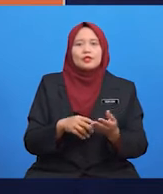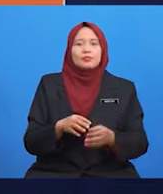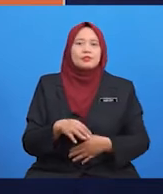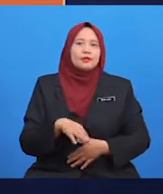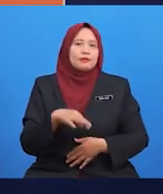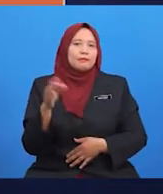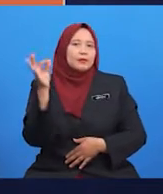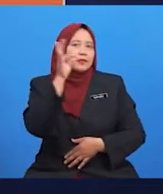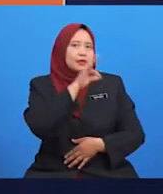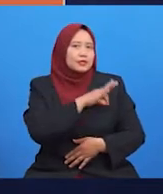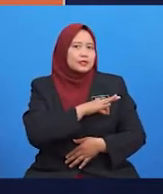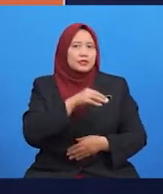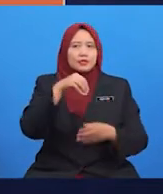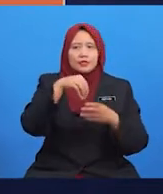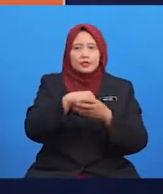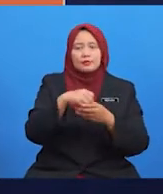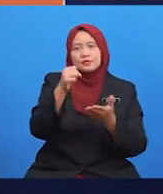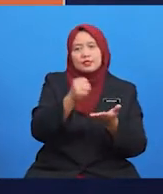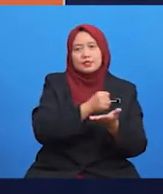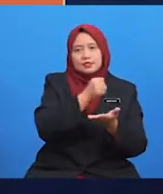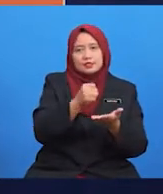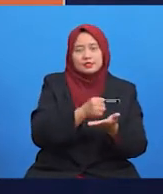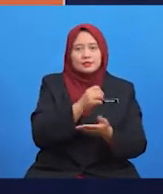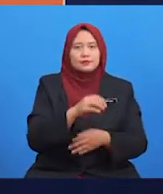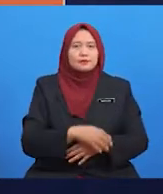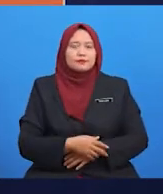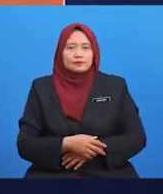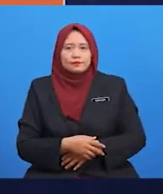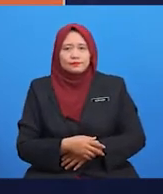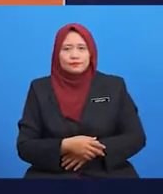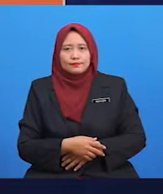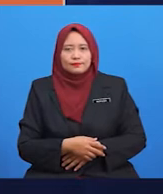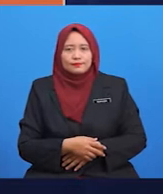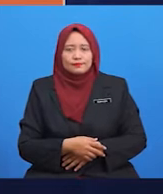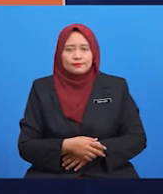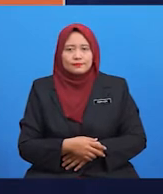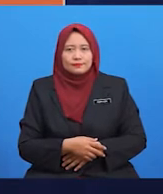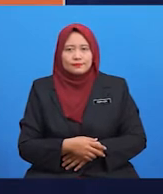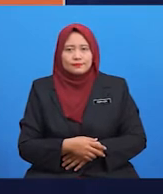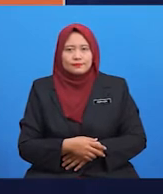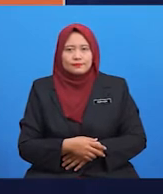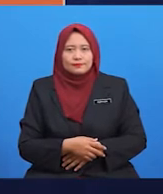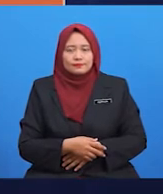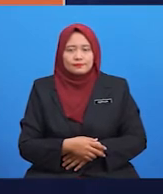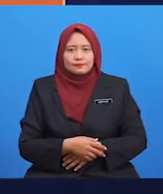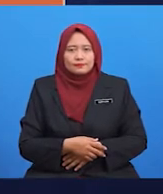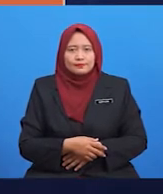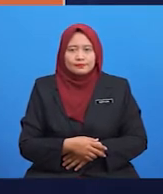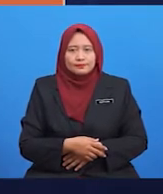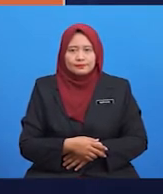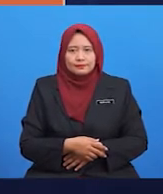yang terdapat dalam sajak ini, seperti yang terdapat pada slide yang dipaparkan.